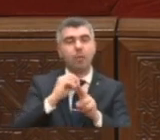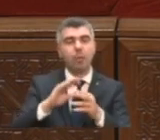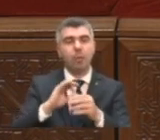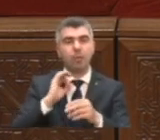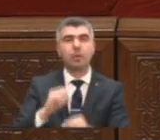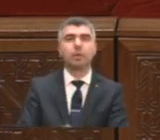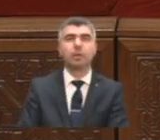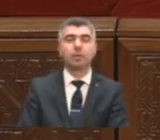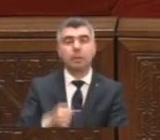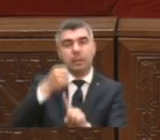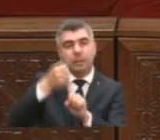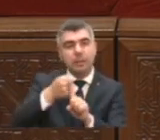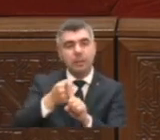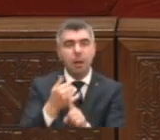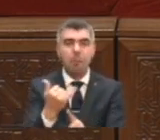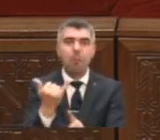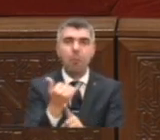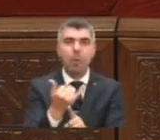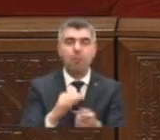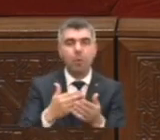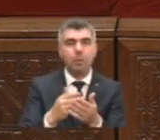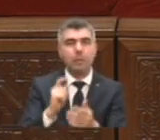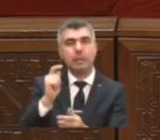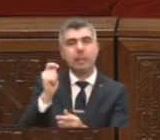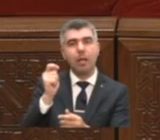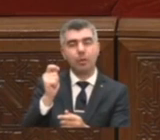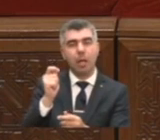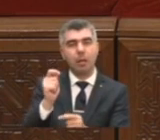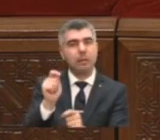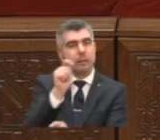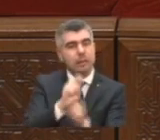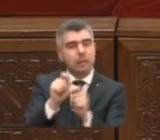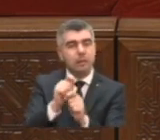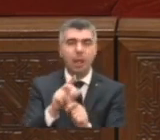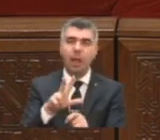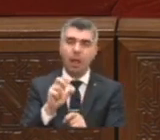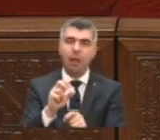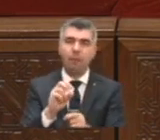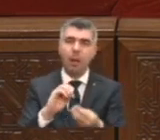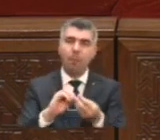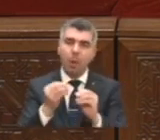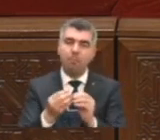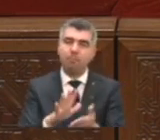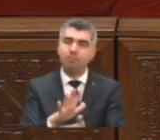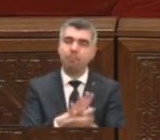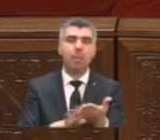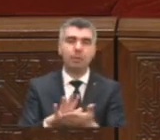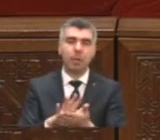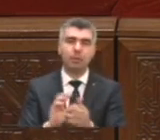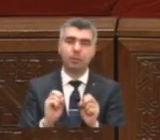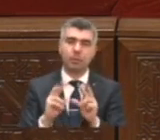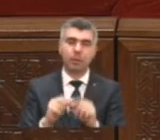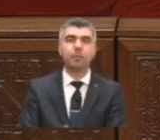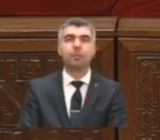سعيد. كاين مجهود جبار تيدار حتى في مدينة طنجة وعرفت شنو هما المشاكل اللي كاينة وعرفت الإكراهات اللي كاينة، ولكن كونوا